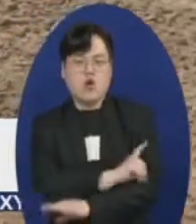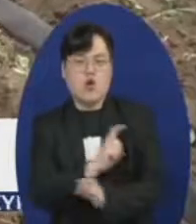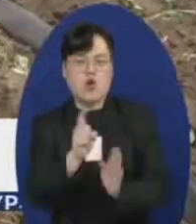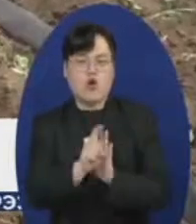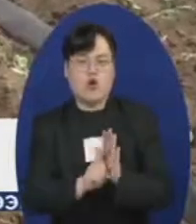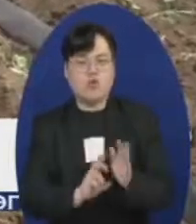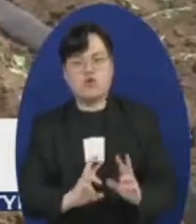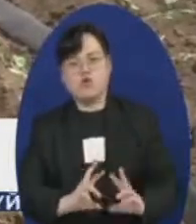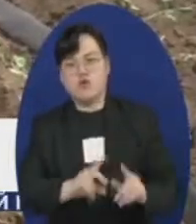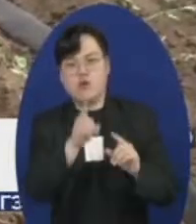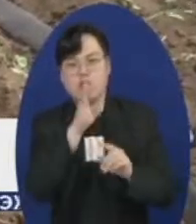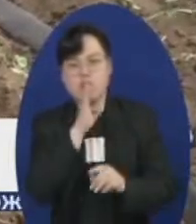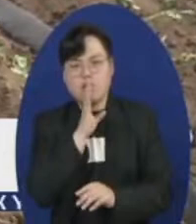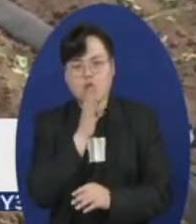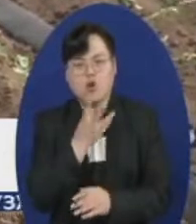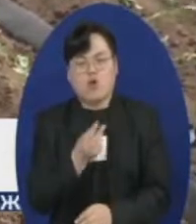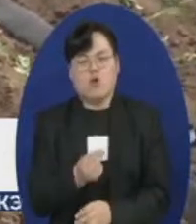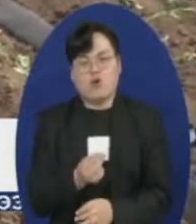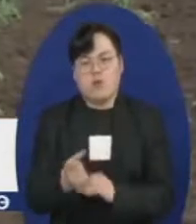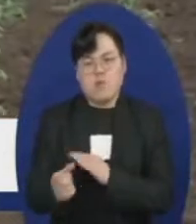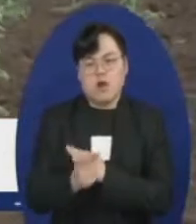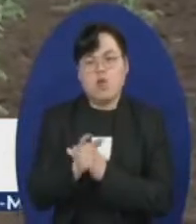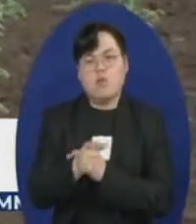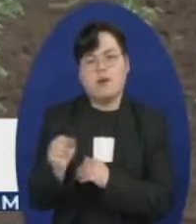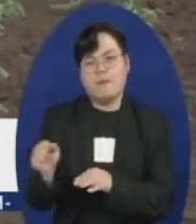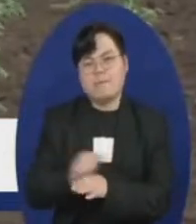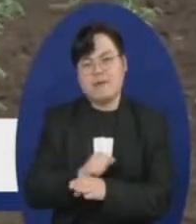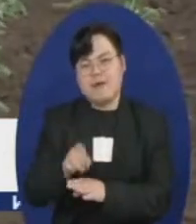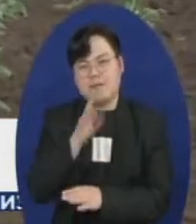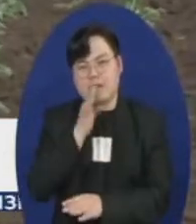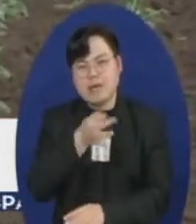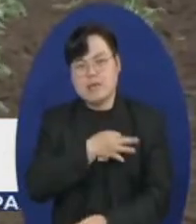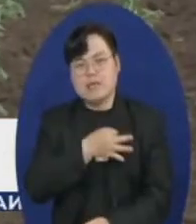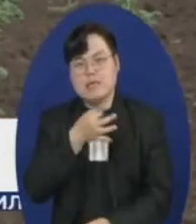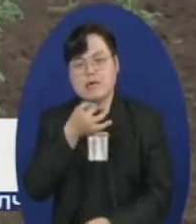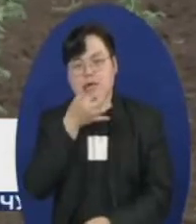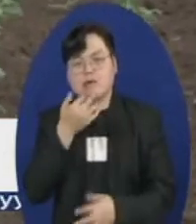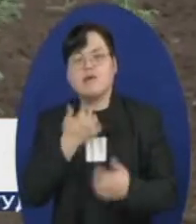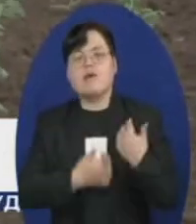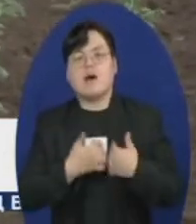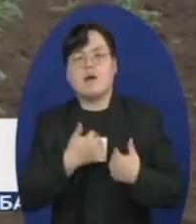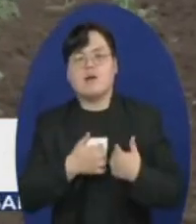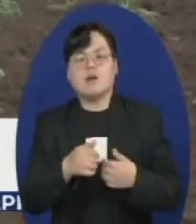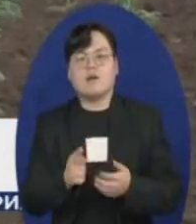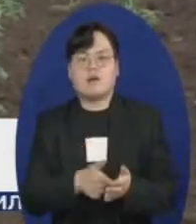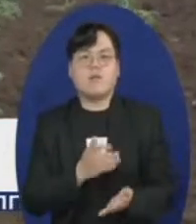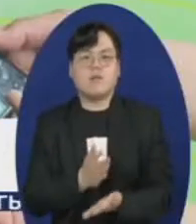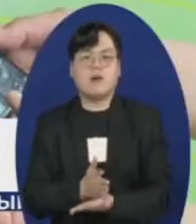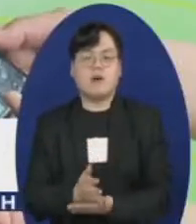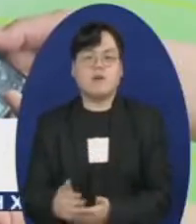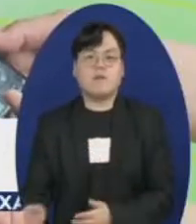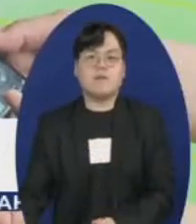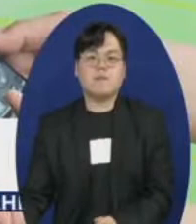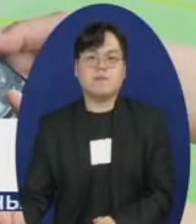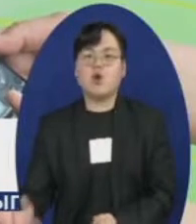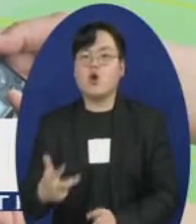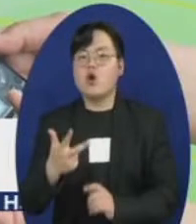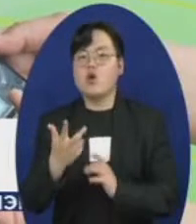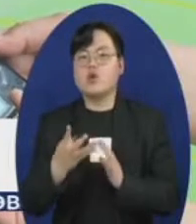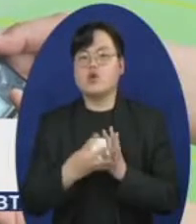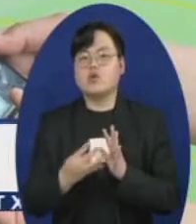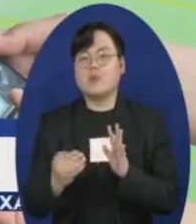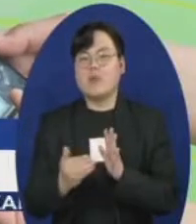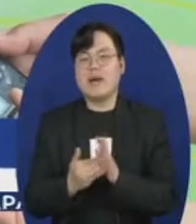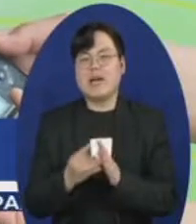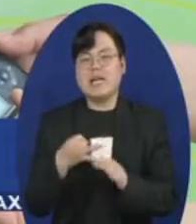хөтөлбөрийн шинжилэл хийж хөгжлийн бодлогыг боддоор хэрэгжүүлэх мэрэгжлтнүүдийг бэлтгэх шаардлага бий болжээ. 39